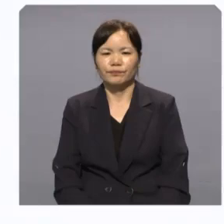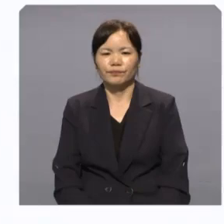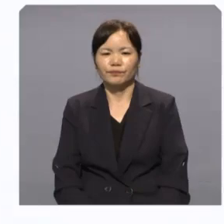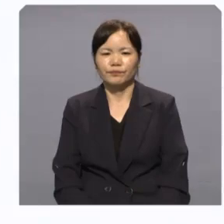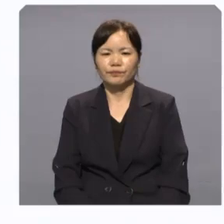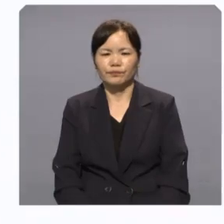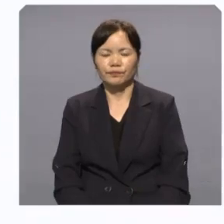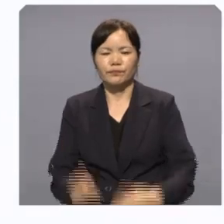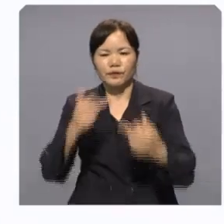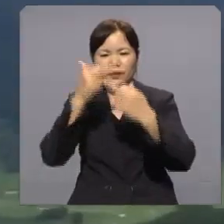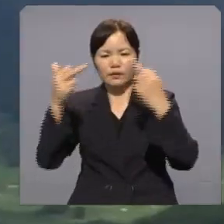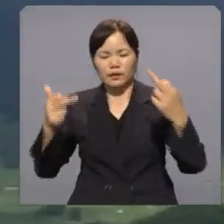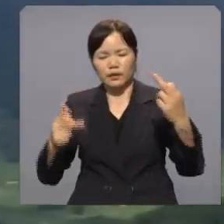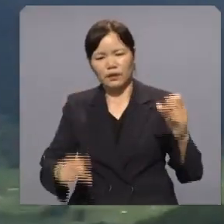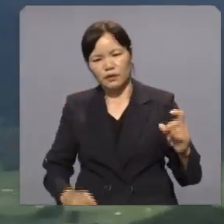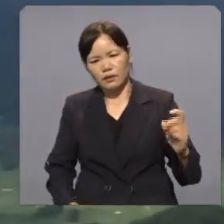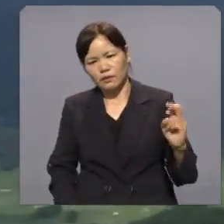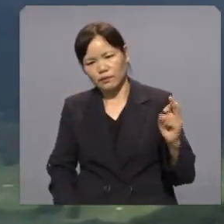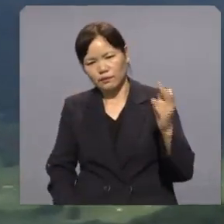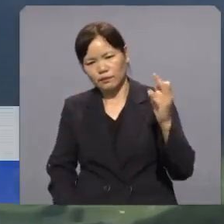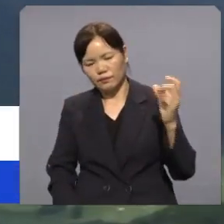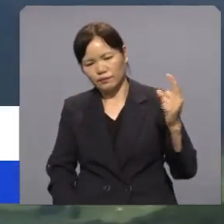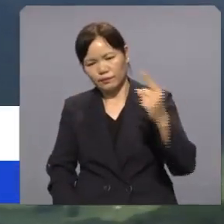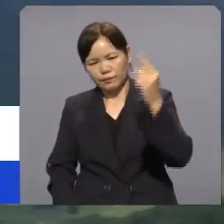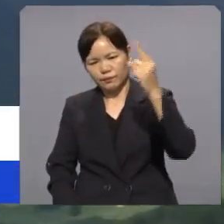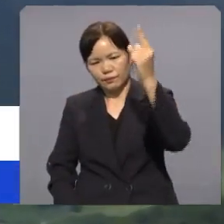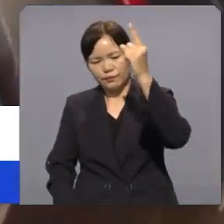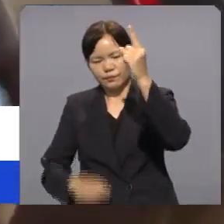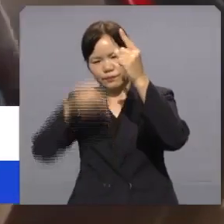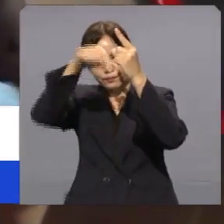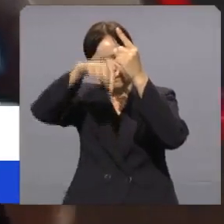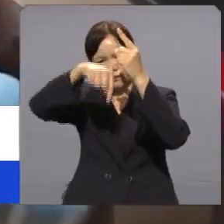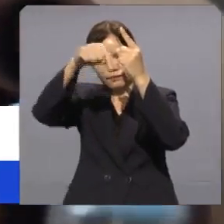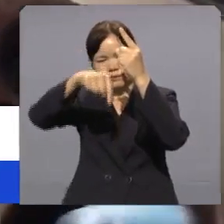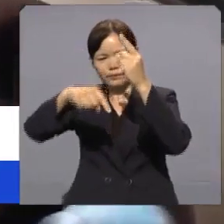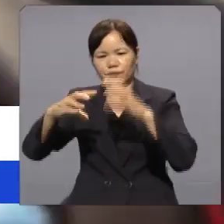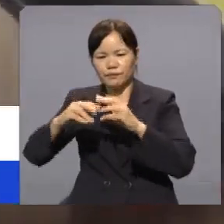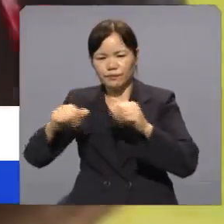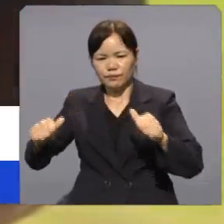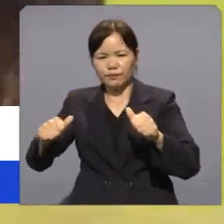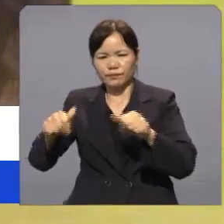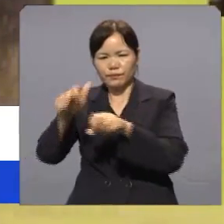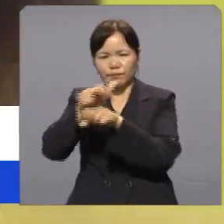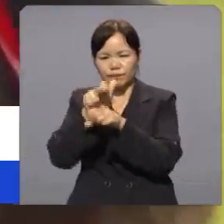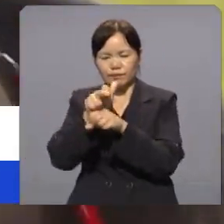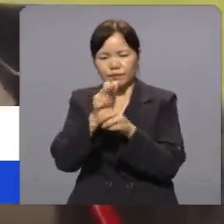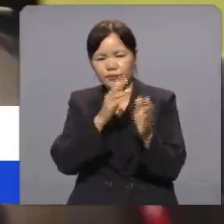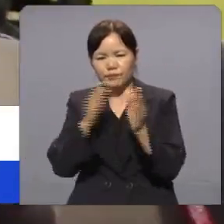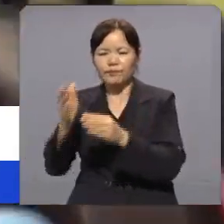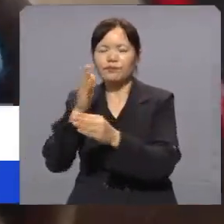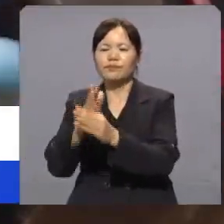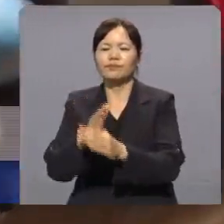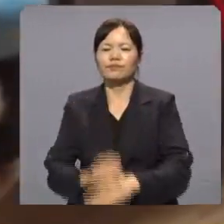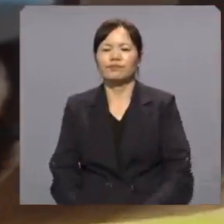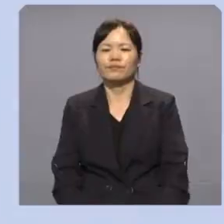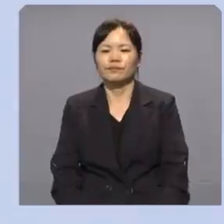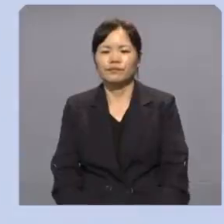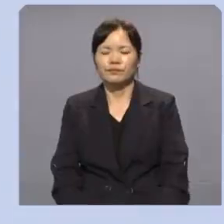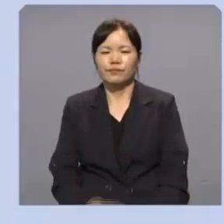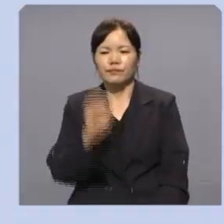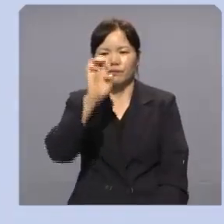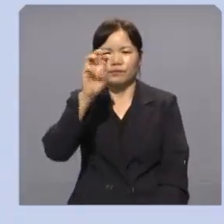능선 표적을 향해 날아가는 기관포. 지상에서는 로켓 장전이 한창입니다.